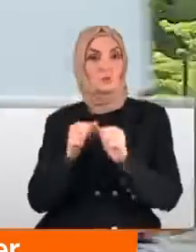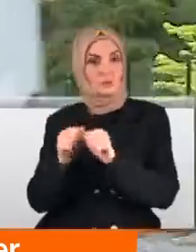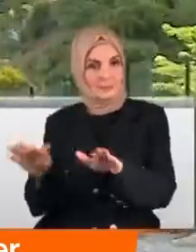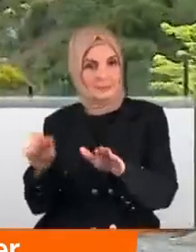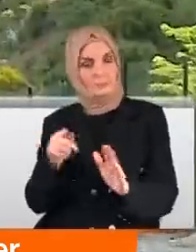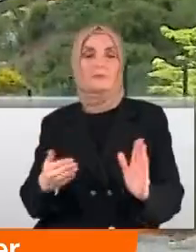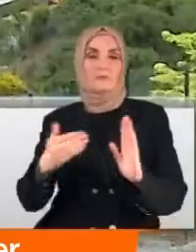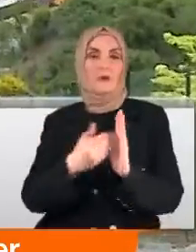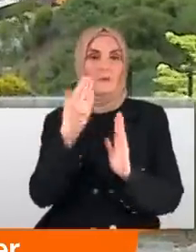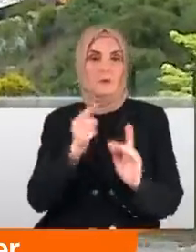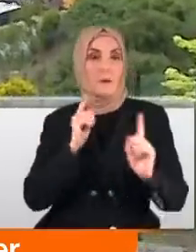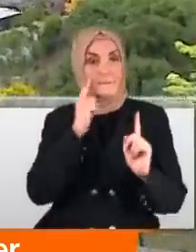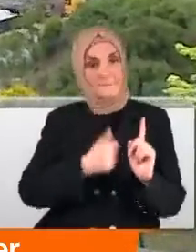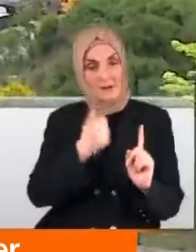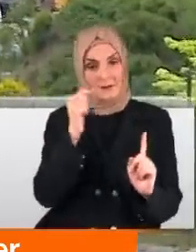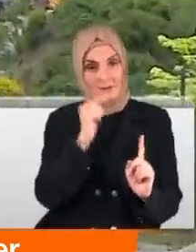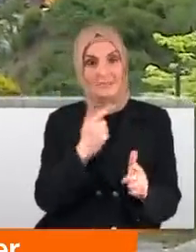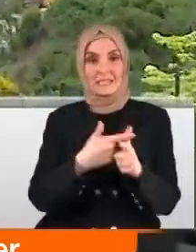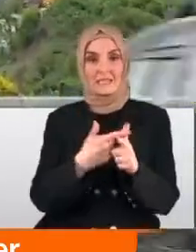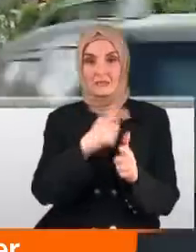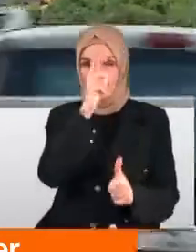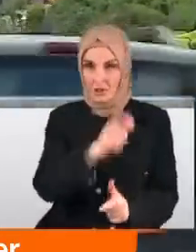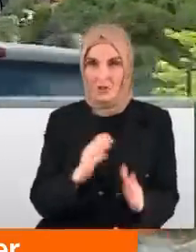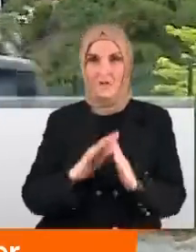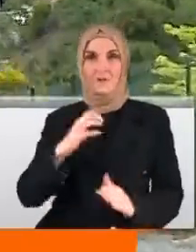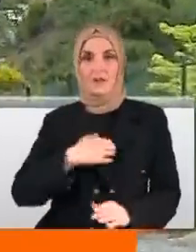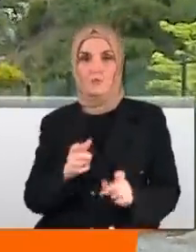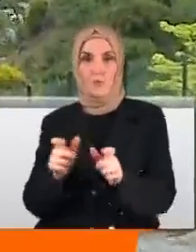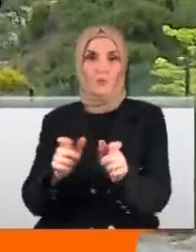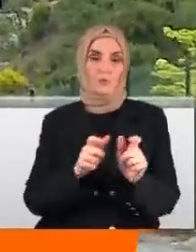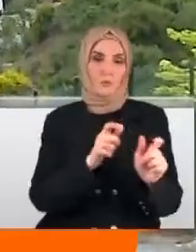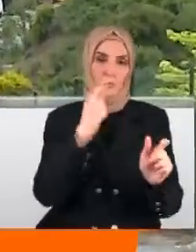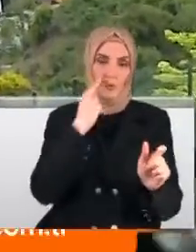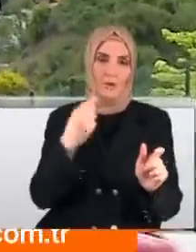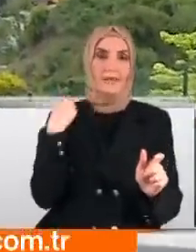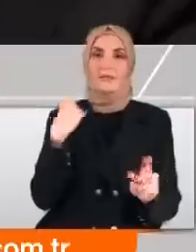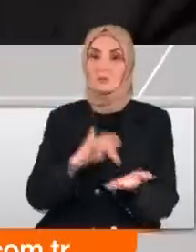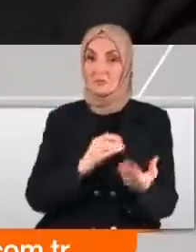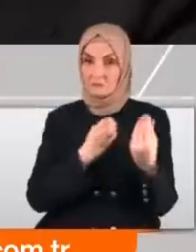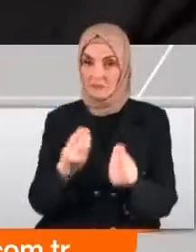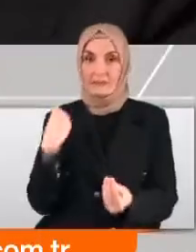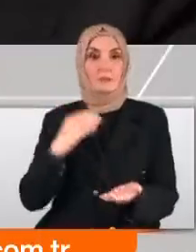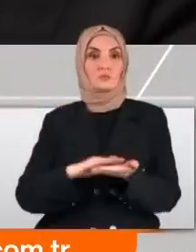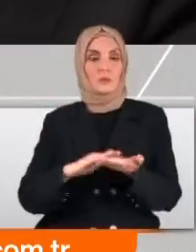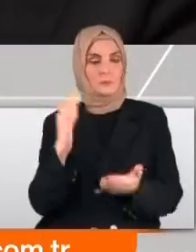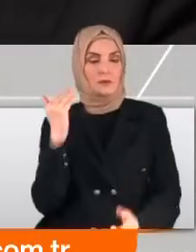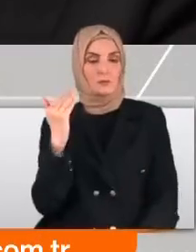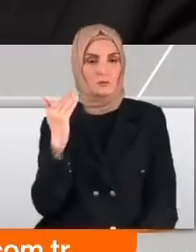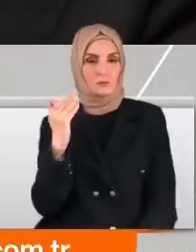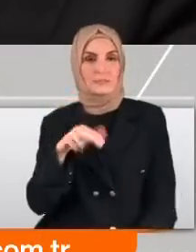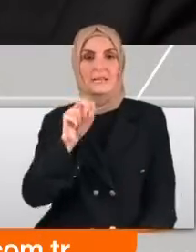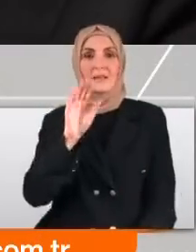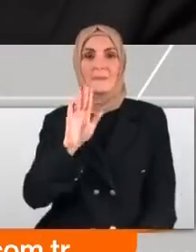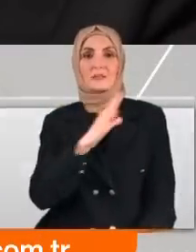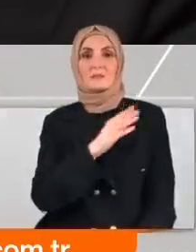hem kiracıyı hem de ev sahibini koruyacak yeni yaptırımlar ve düzenlemeler getiriyor. 85 milyonu